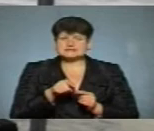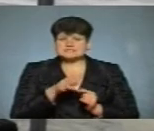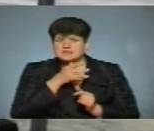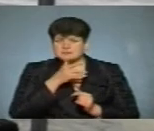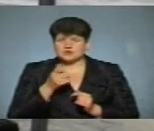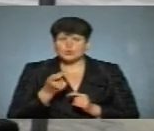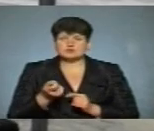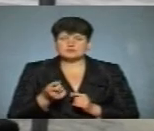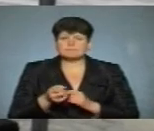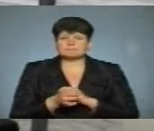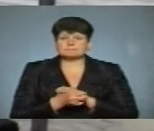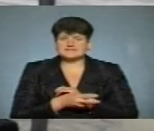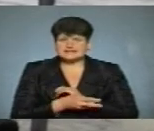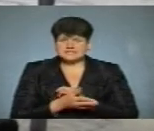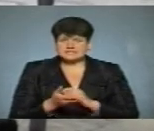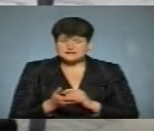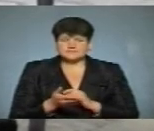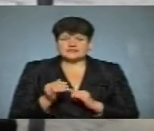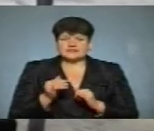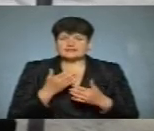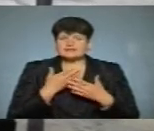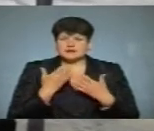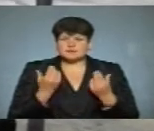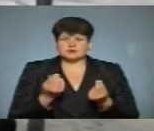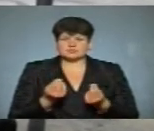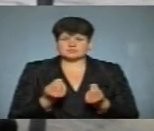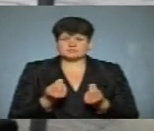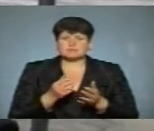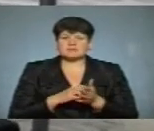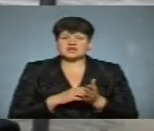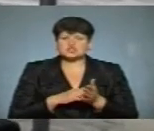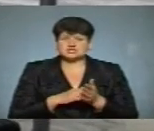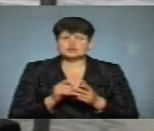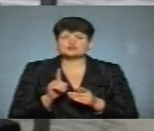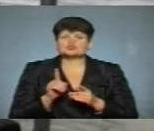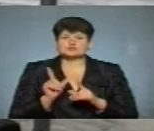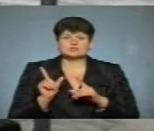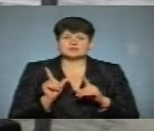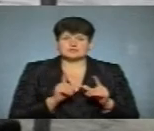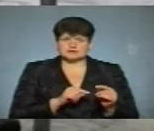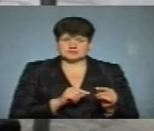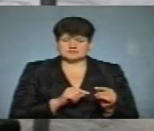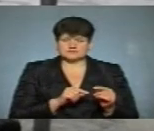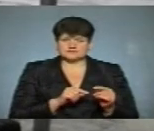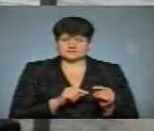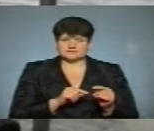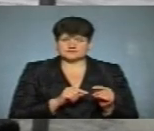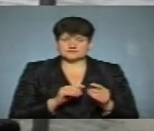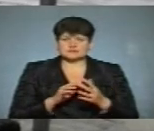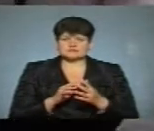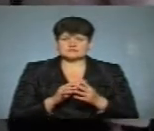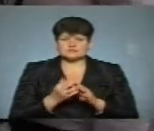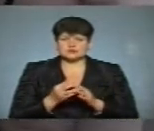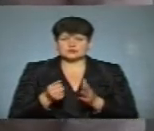збідніли. І немає таких дуже причин, чого їхати з села до